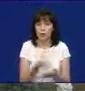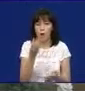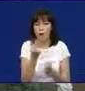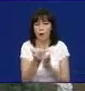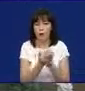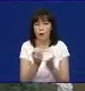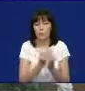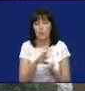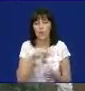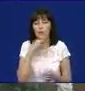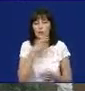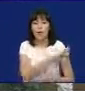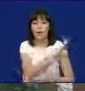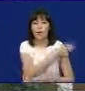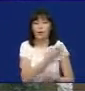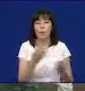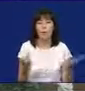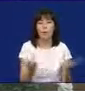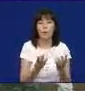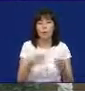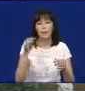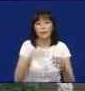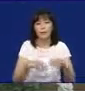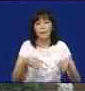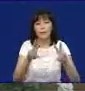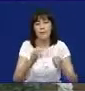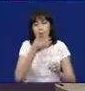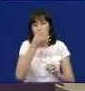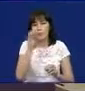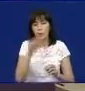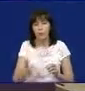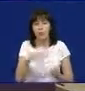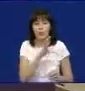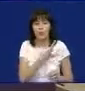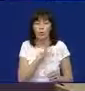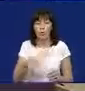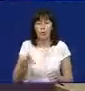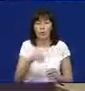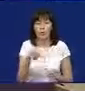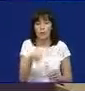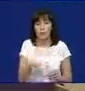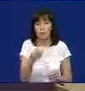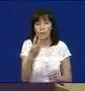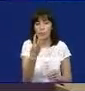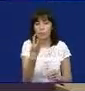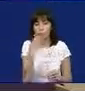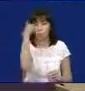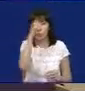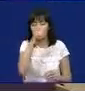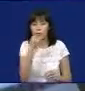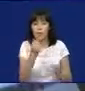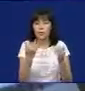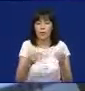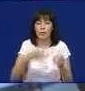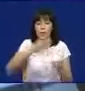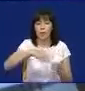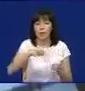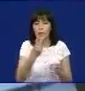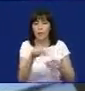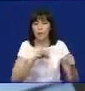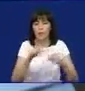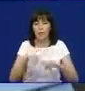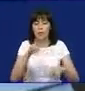жердің қадағалауы мықты болуы қажет. Тиісті сала жауаптыларына осы айтылды. Ауданда 2013-2014 жылдары 42 нысанның